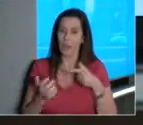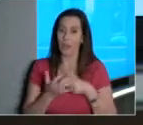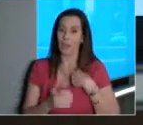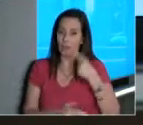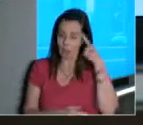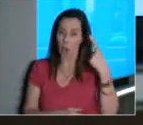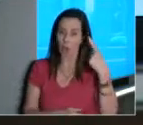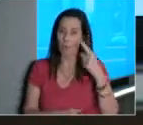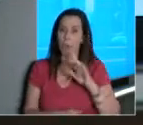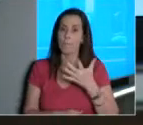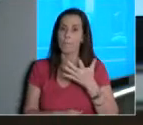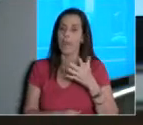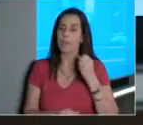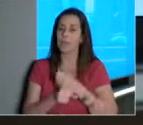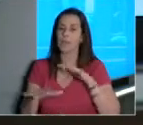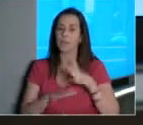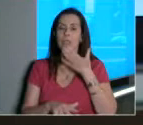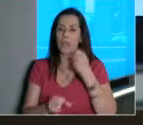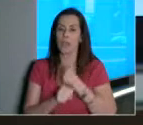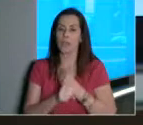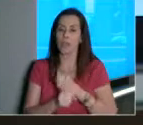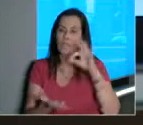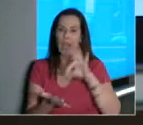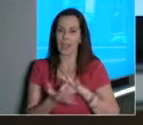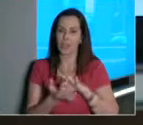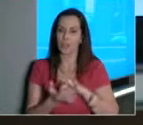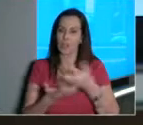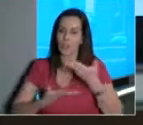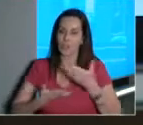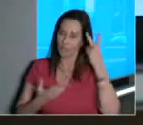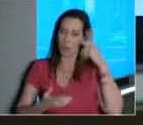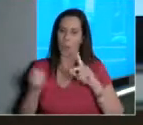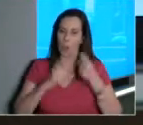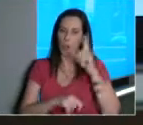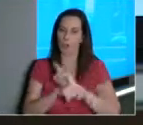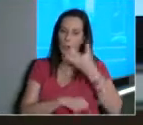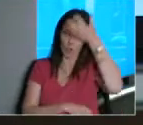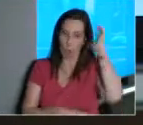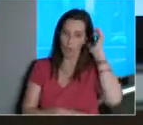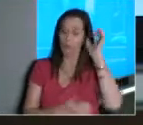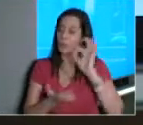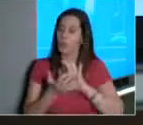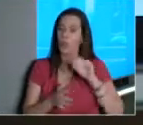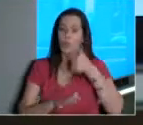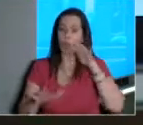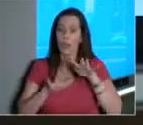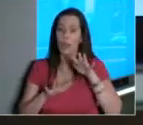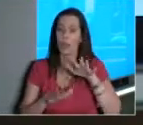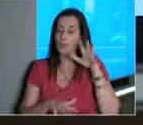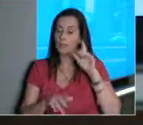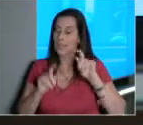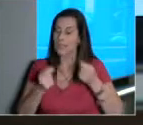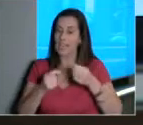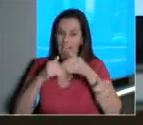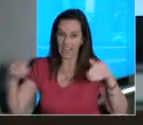אני יודעת מה ניסתה ממשלת ישראל לעשות מהרגע שקלטנו מה קורה בתקופתו של אולמרט. מהרגע שראש הממשלה עלה על זה